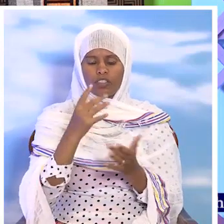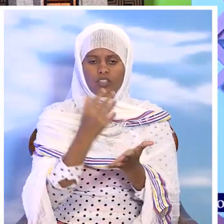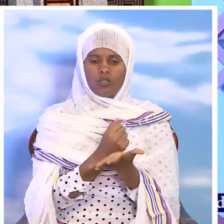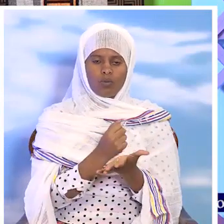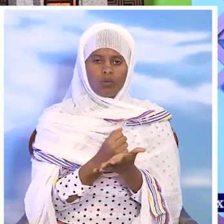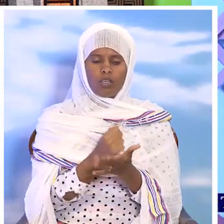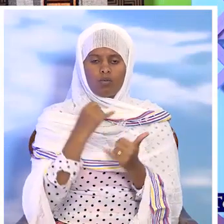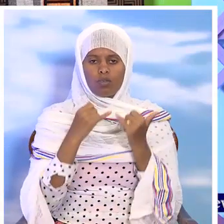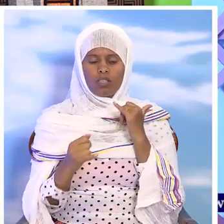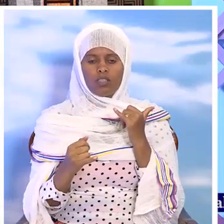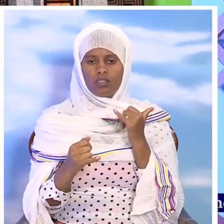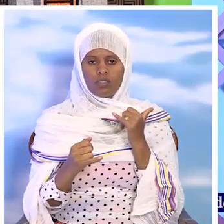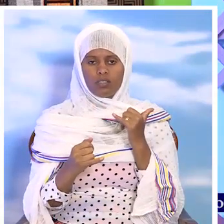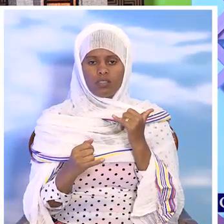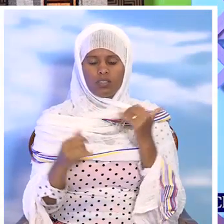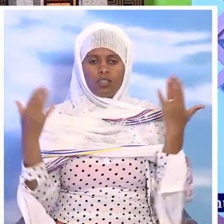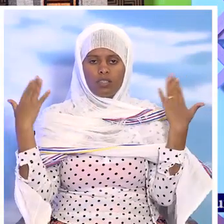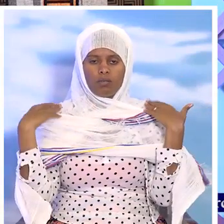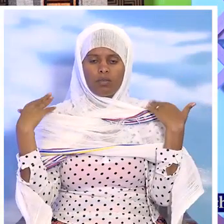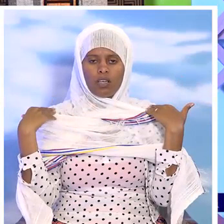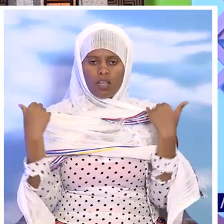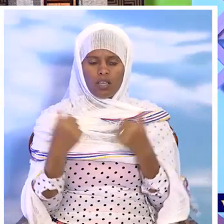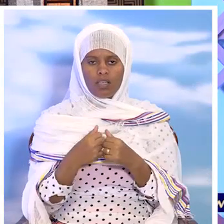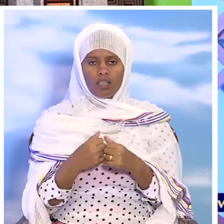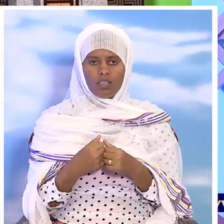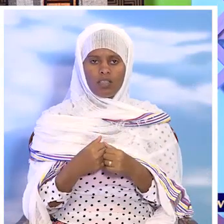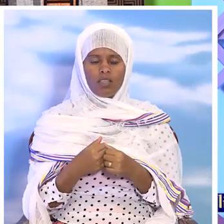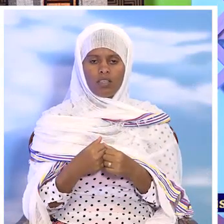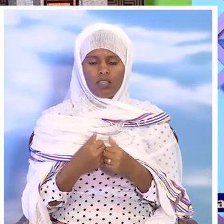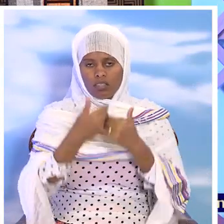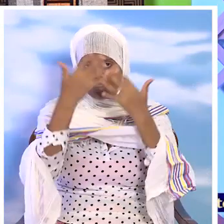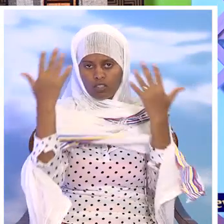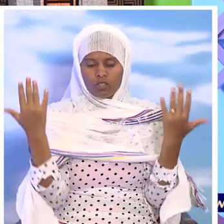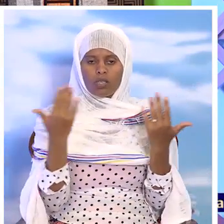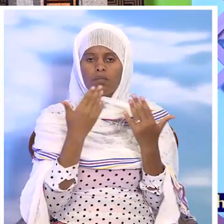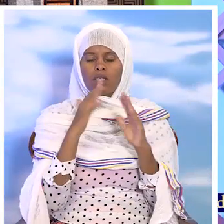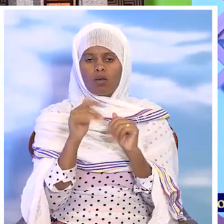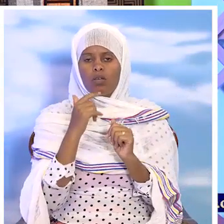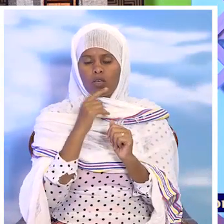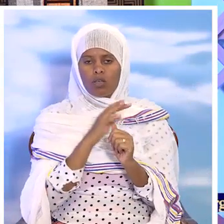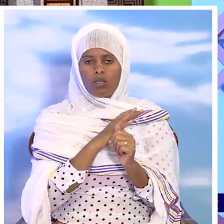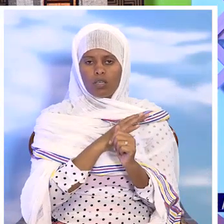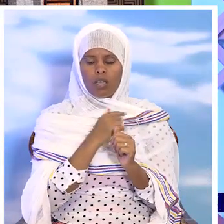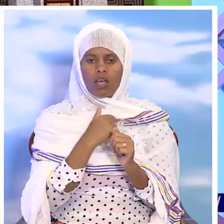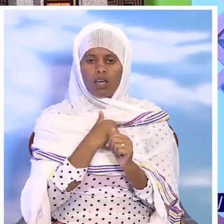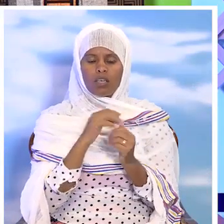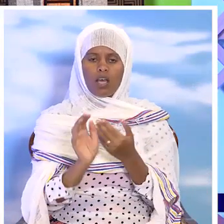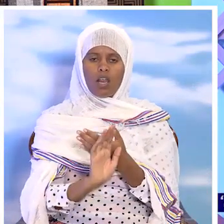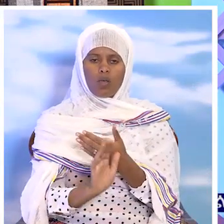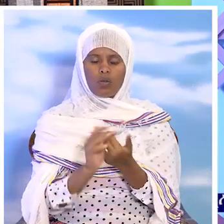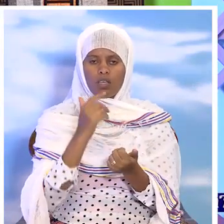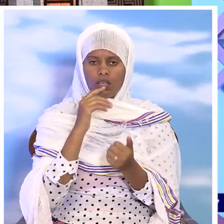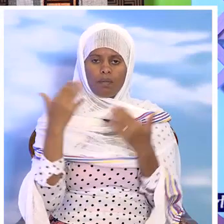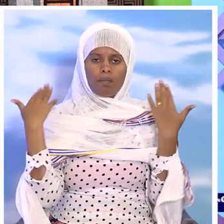ኣብ መወዳእታ መልኣከ ዕቋቤ ይጉለፀሉ ማለት እዩ። መን ኢኻ ክብሎ ከሎ ትባሕታዊ ኣነ ሓላዊኻ